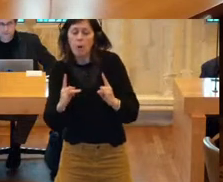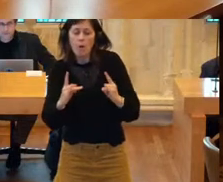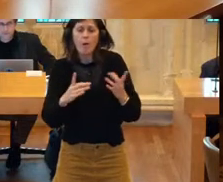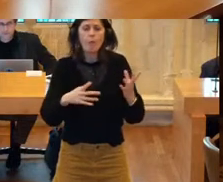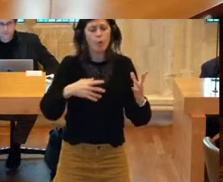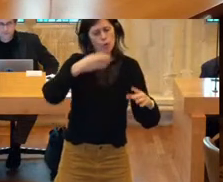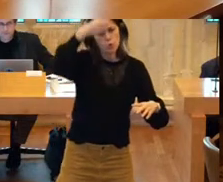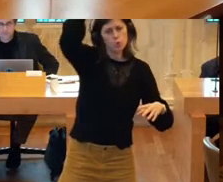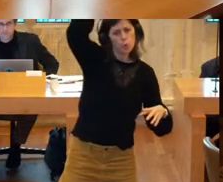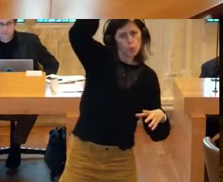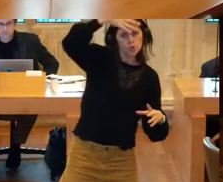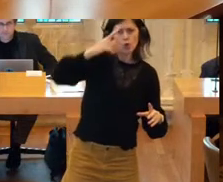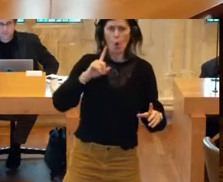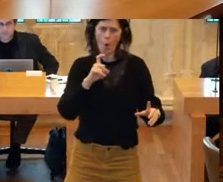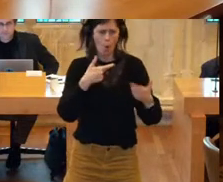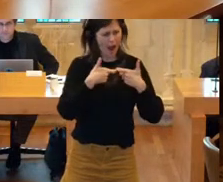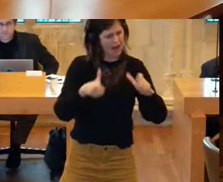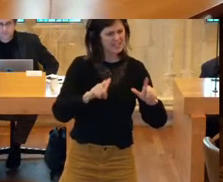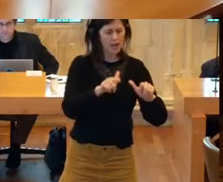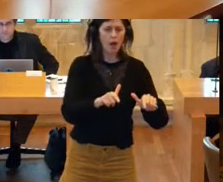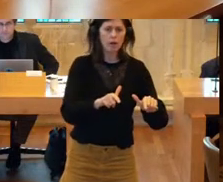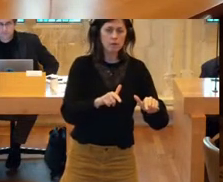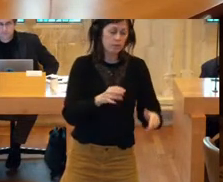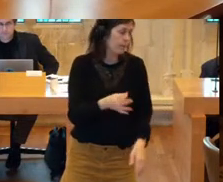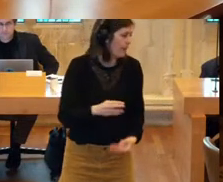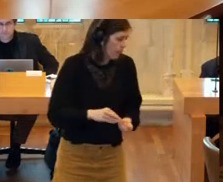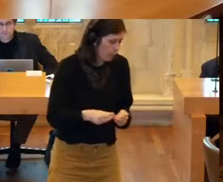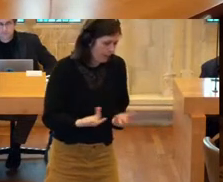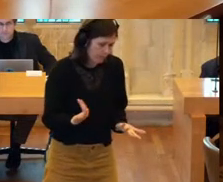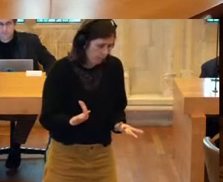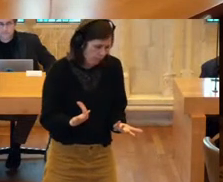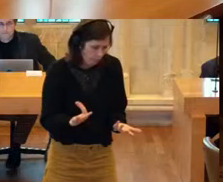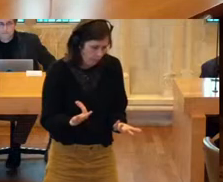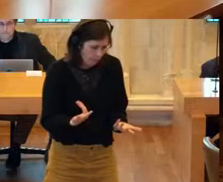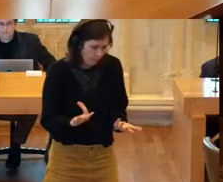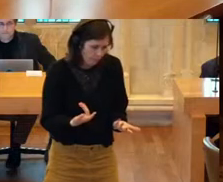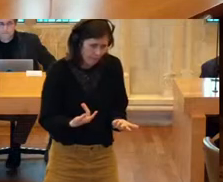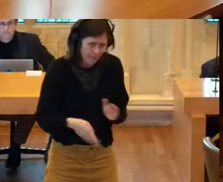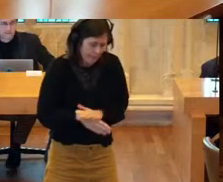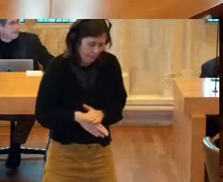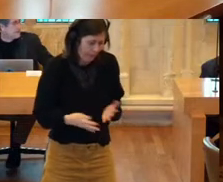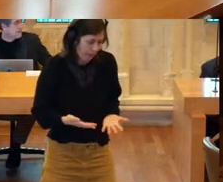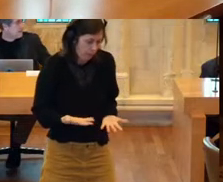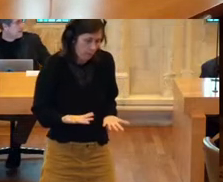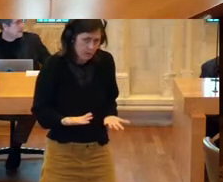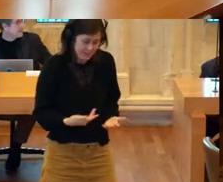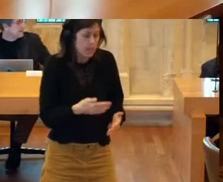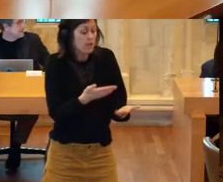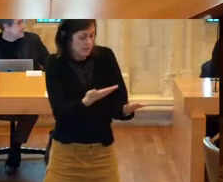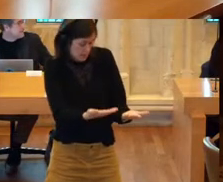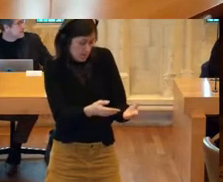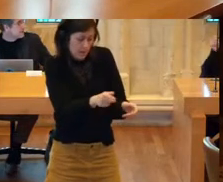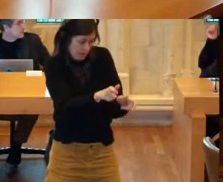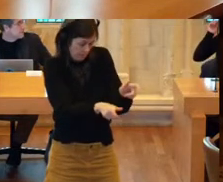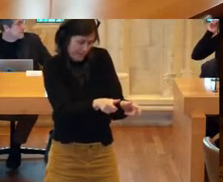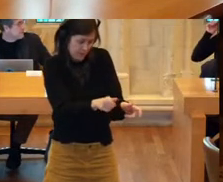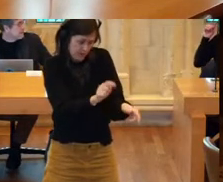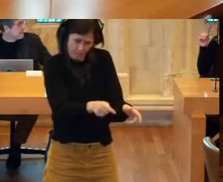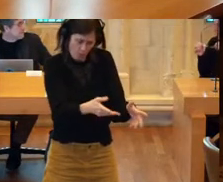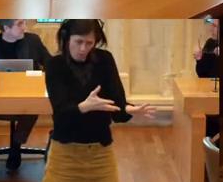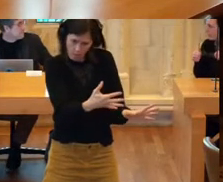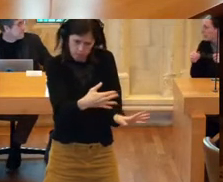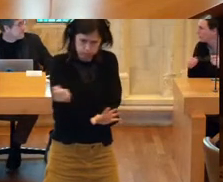douche et en eau ne résout pas le problème de fond qui est effectivement proposer aux personnes qui sont là une prise en